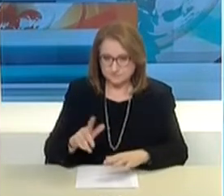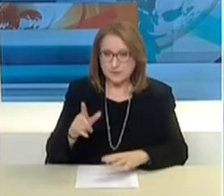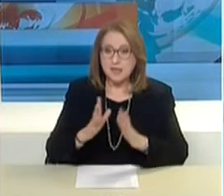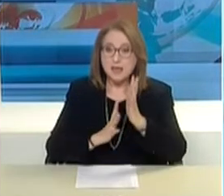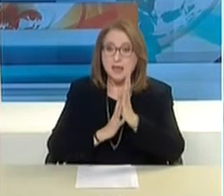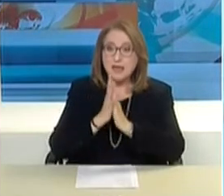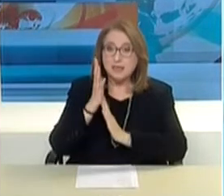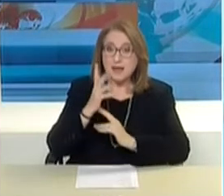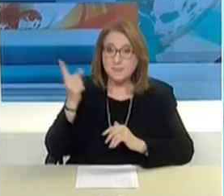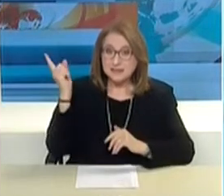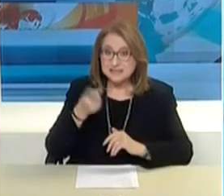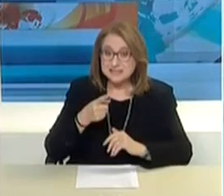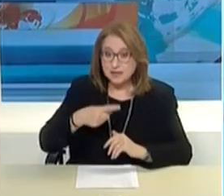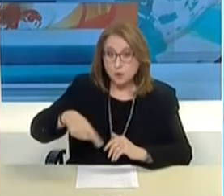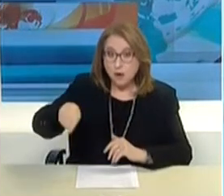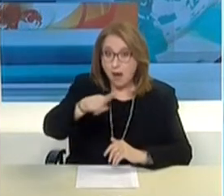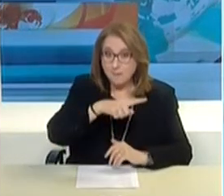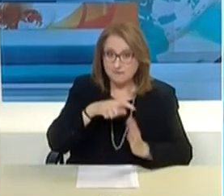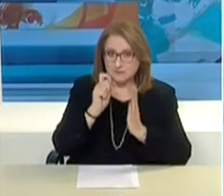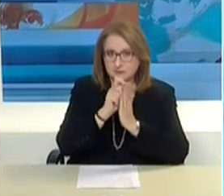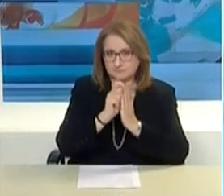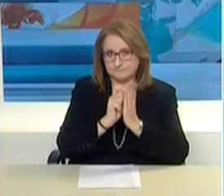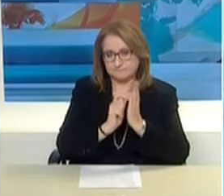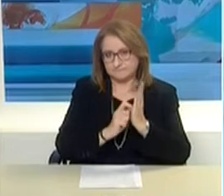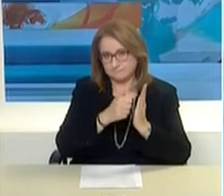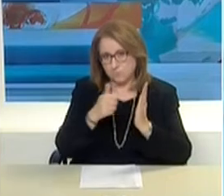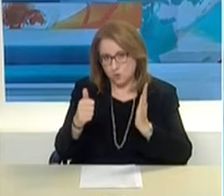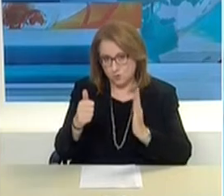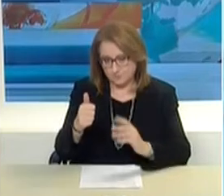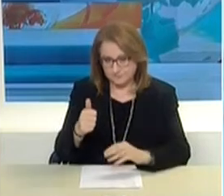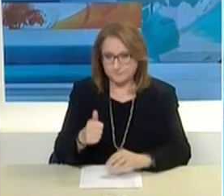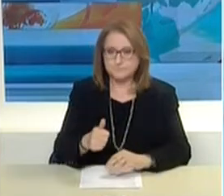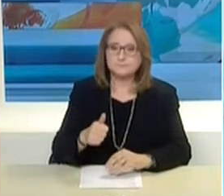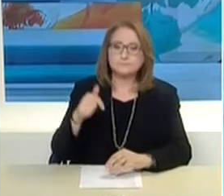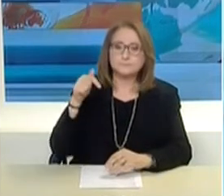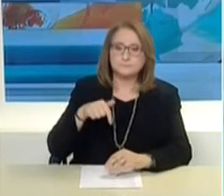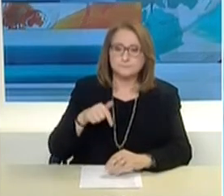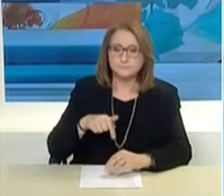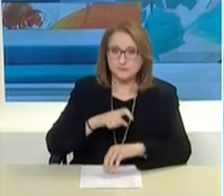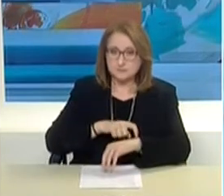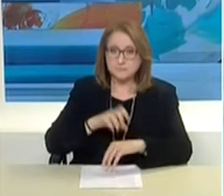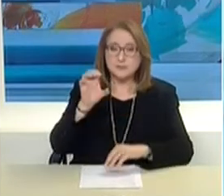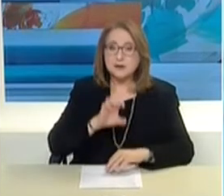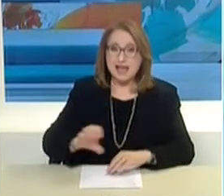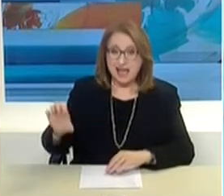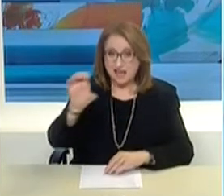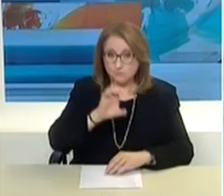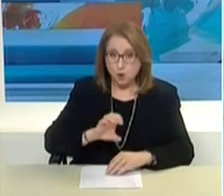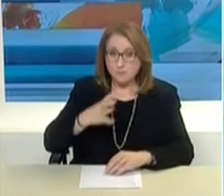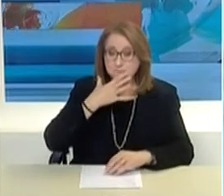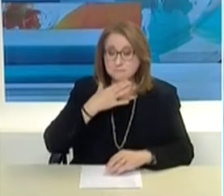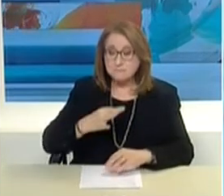15% αυτών καταγράφεται. Η Ευρώπη βρίσκεται στο επίκεντρο αυτής της επιδημίας.